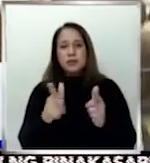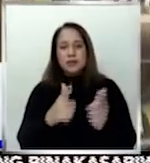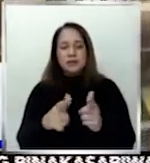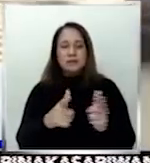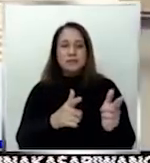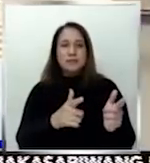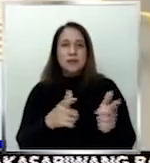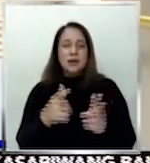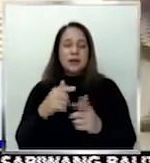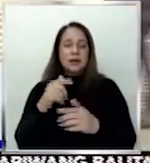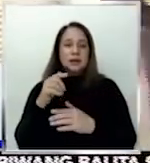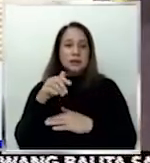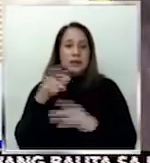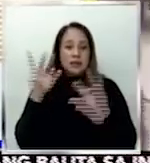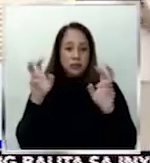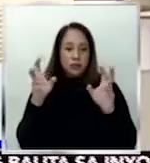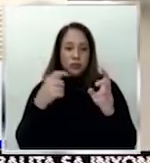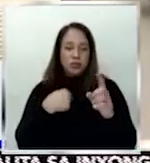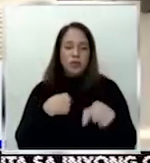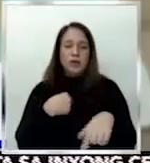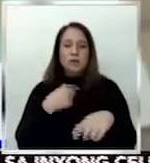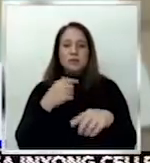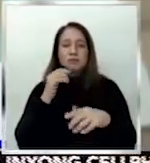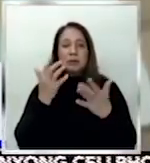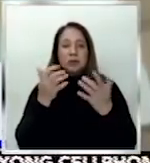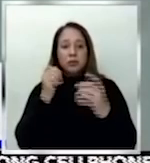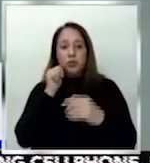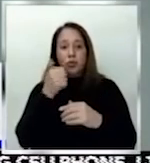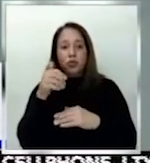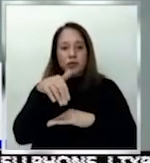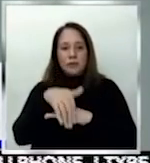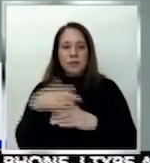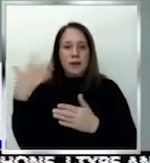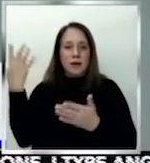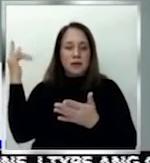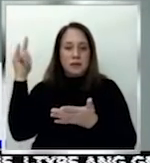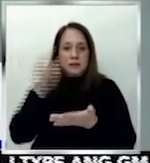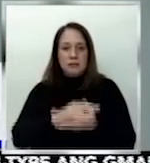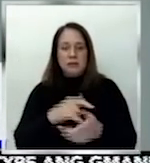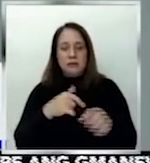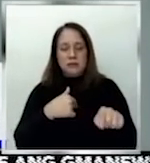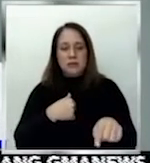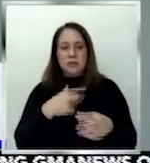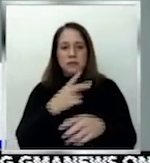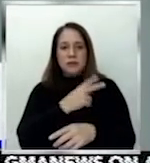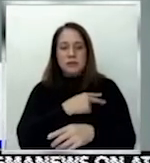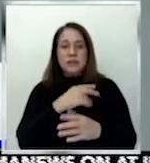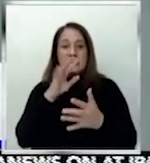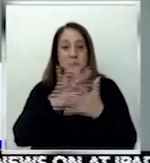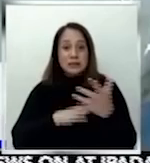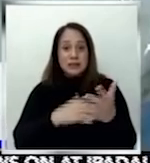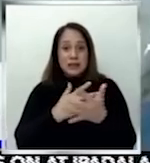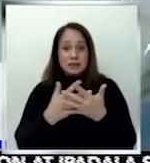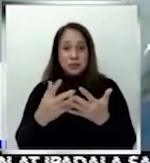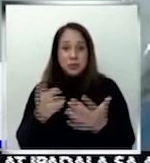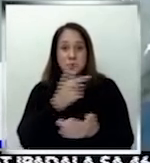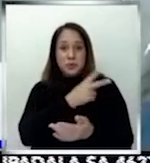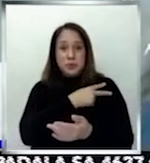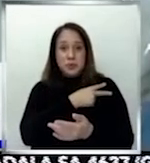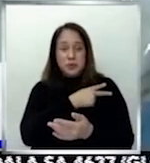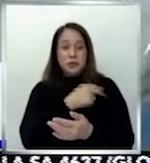gabi pa makakarating ang shipment ng bakuna. Kaya ang nakatakda dapat na pagsisimula ng pediatric vaccination